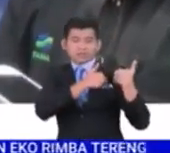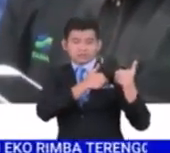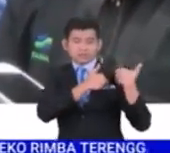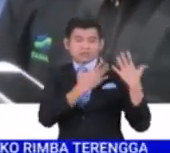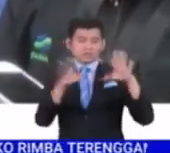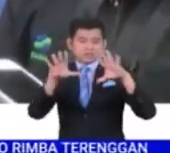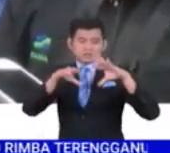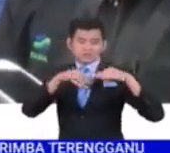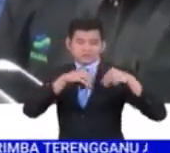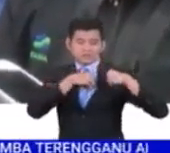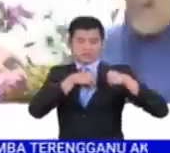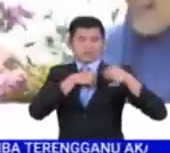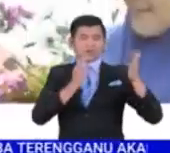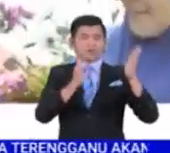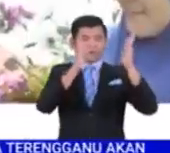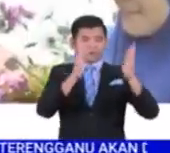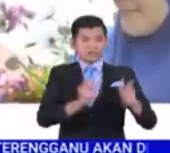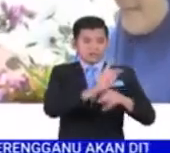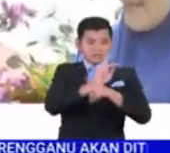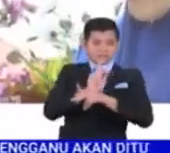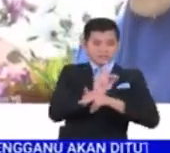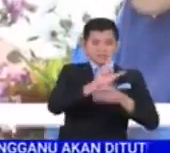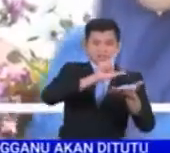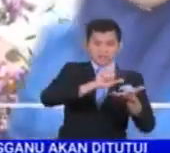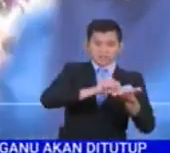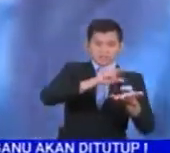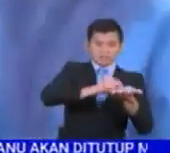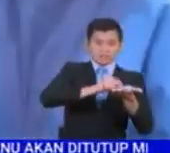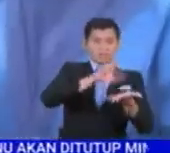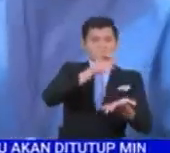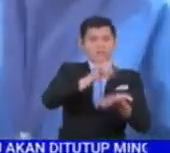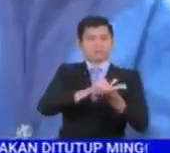penternak cukup tinggi sekali.